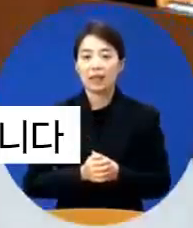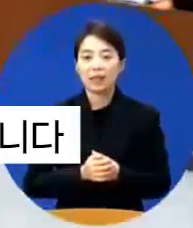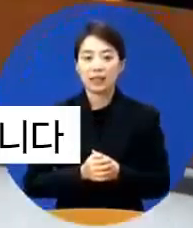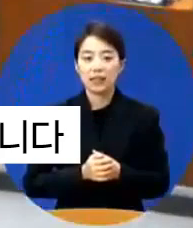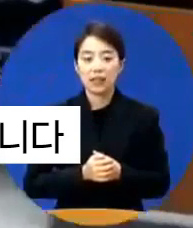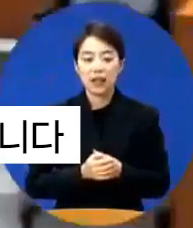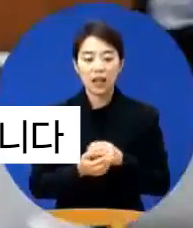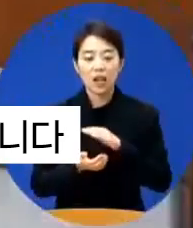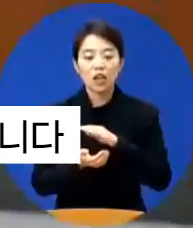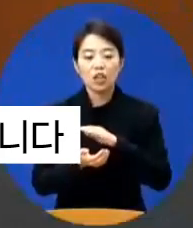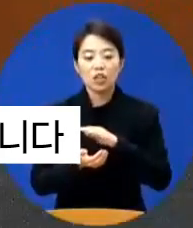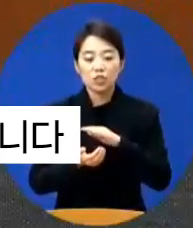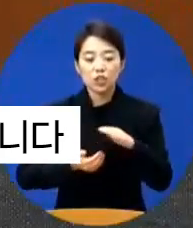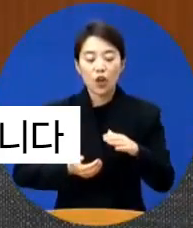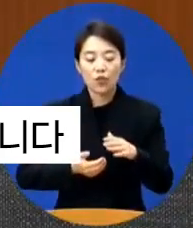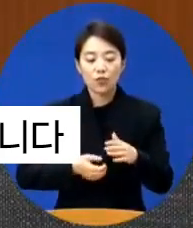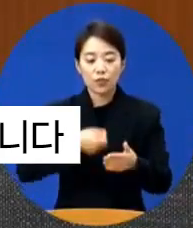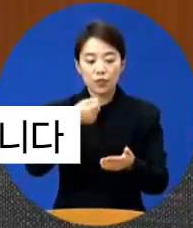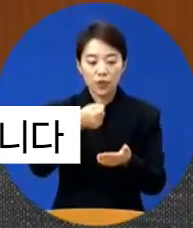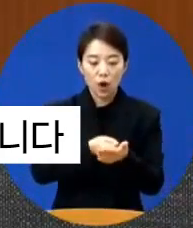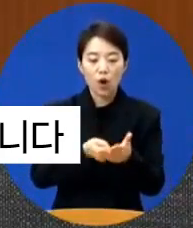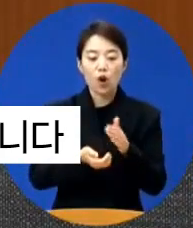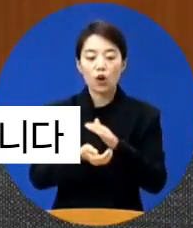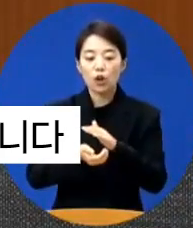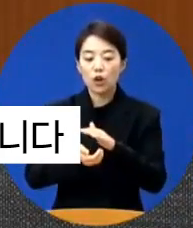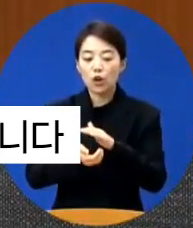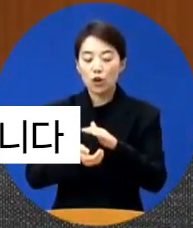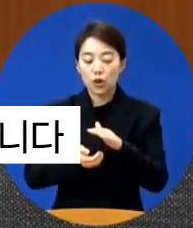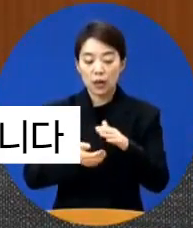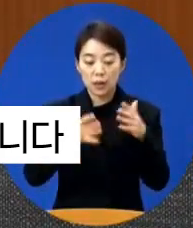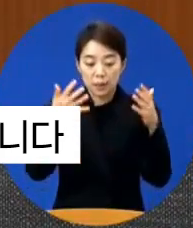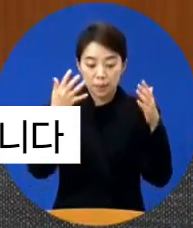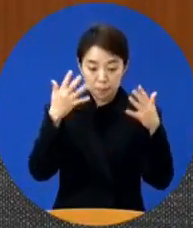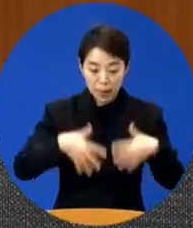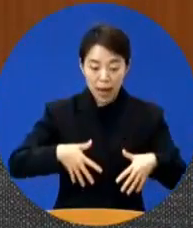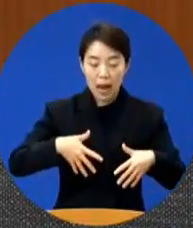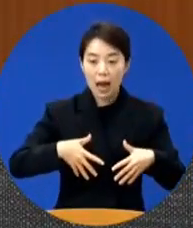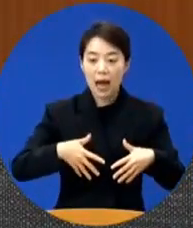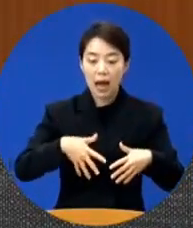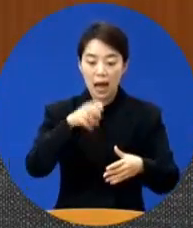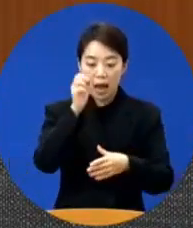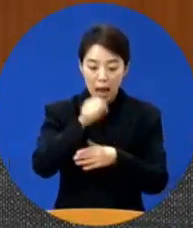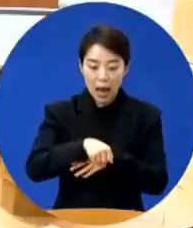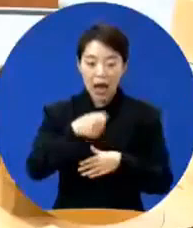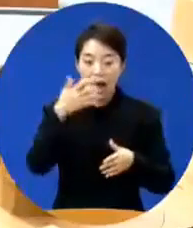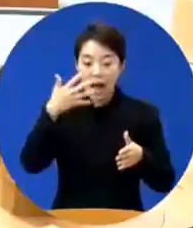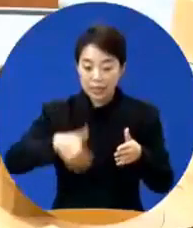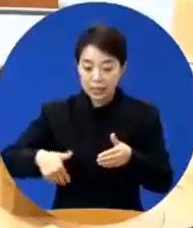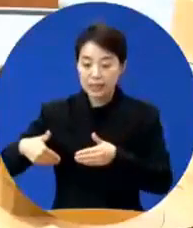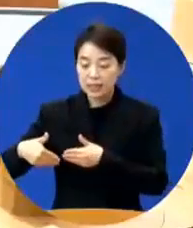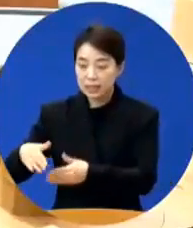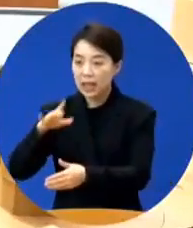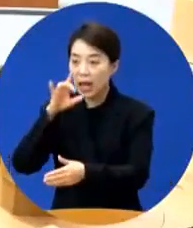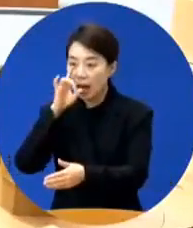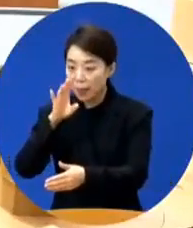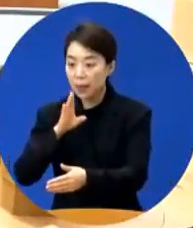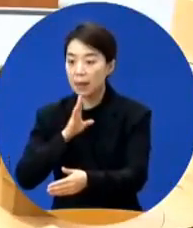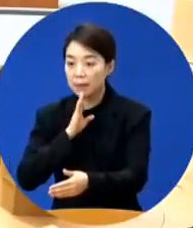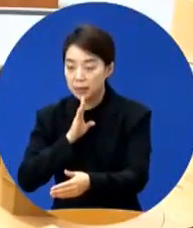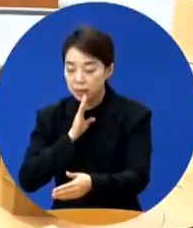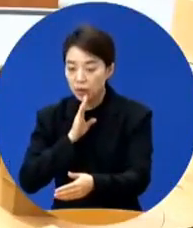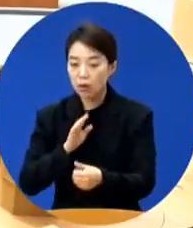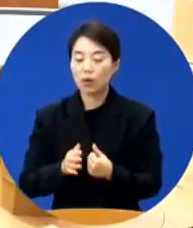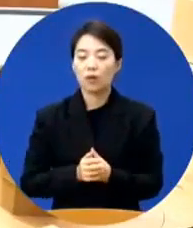선결사항 미행 시 본 의원은 집행이 불과하다고 생각합니다. 지사님 맞습니까? 뭐 사안에 따라 다르지만